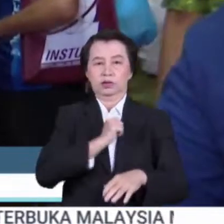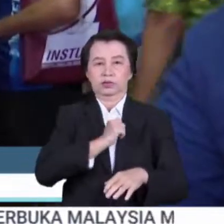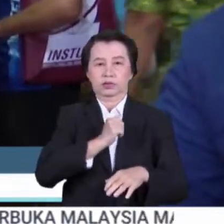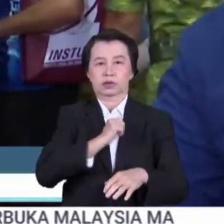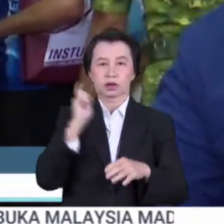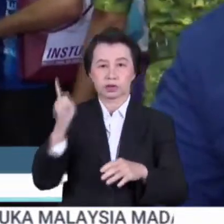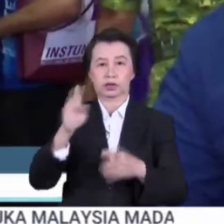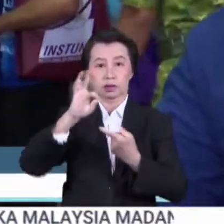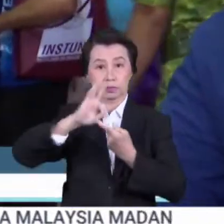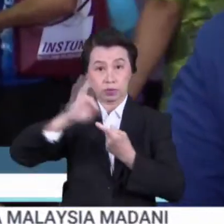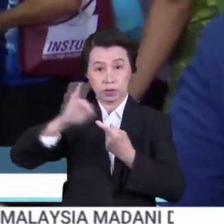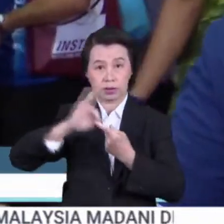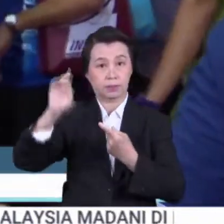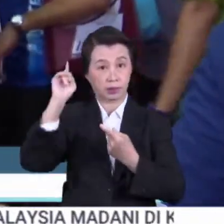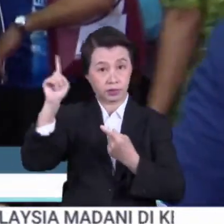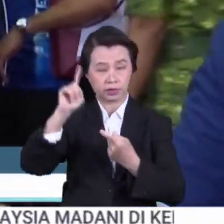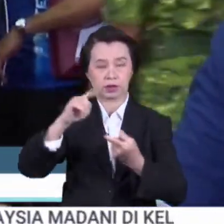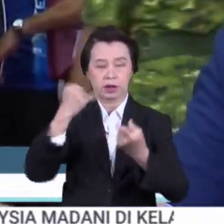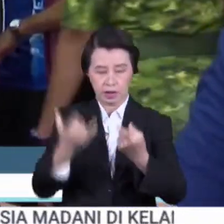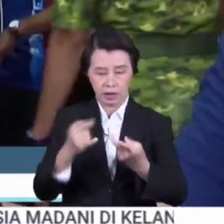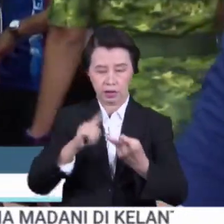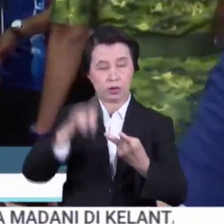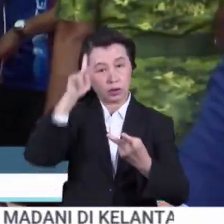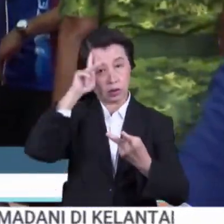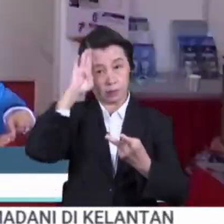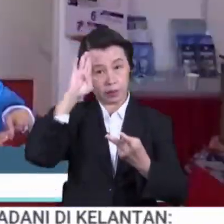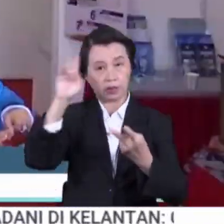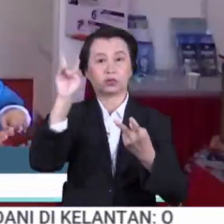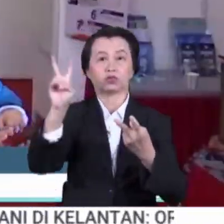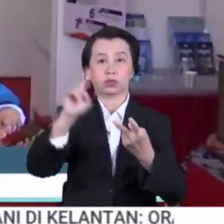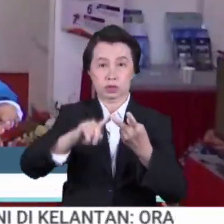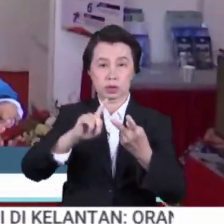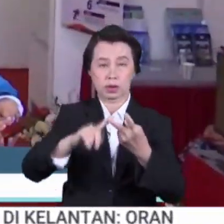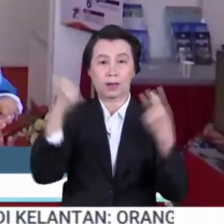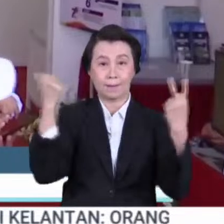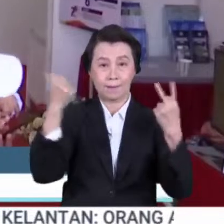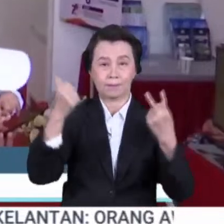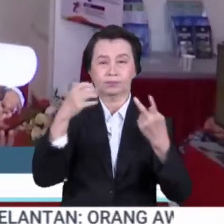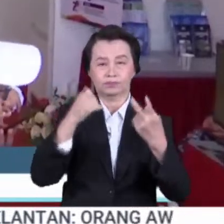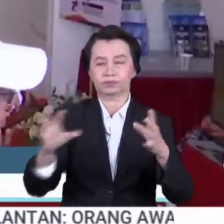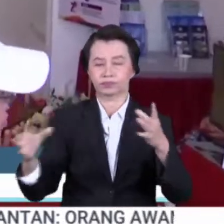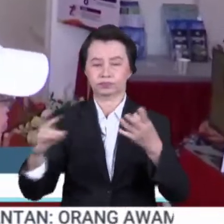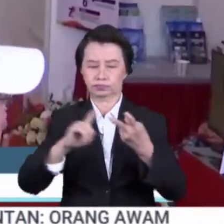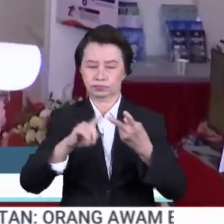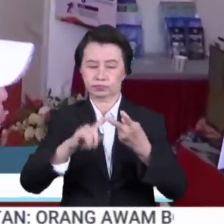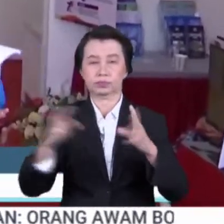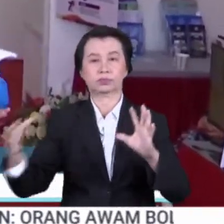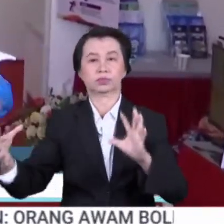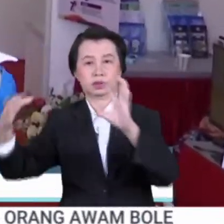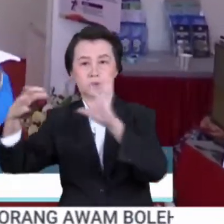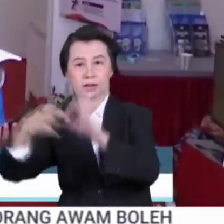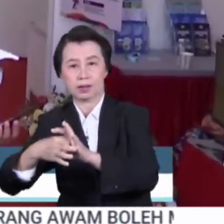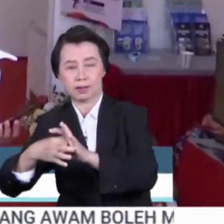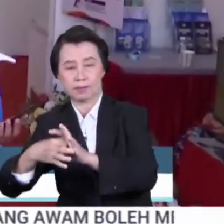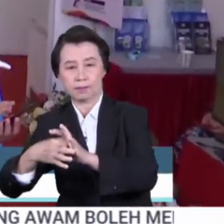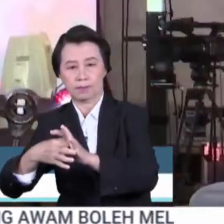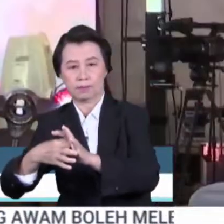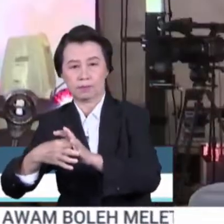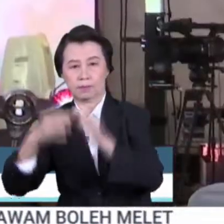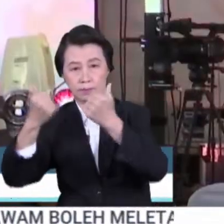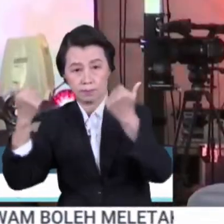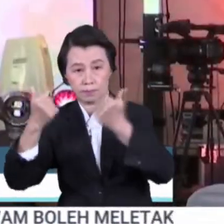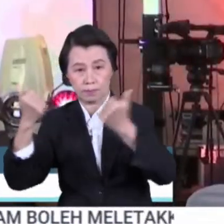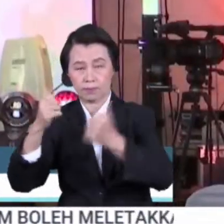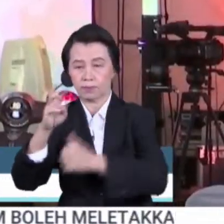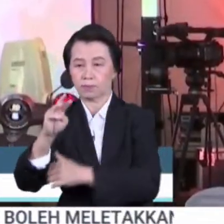di Pulau Pinang. Itu yang pertama, ini kali kedua. Cuma kali kedua ini kita jalinkan sekali dengan Rumah Terbuka Aidilfitri